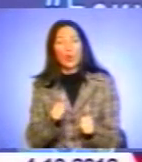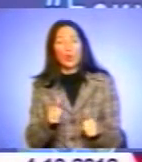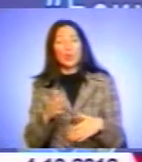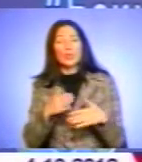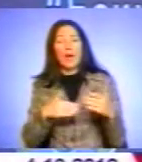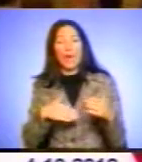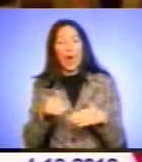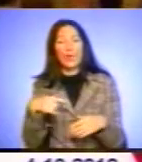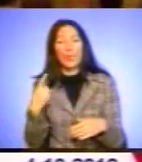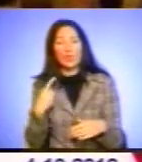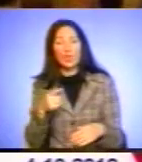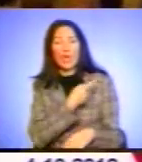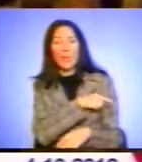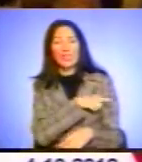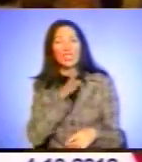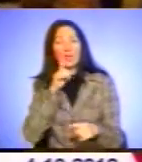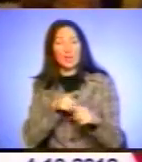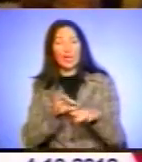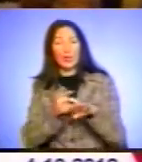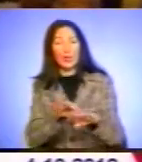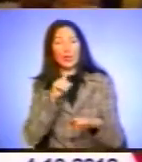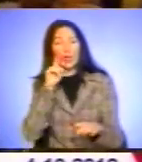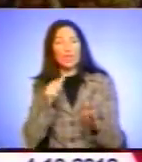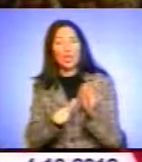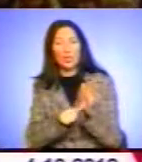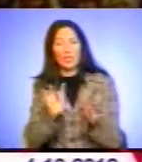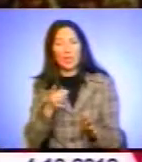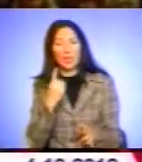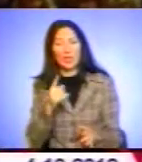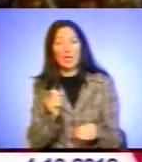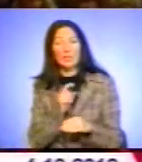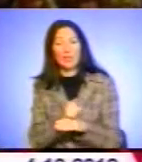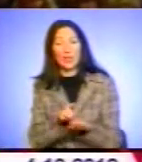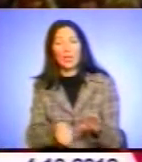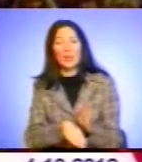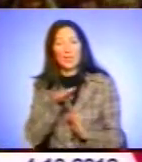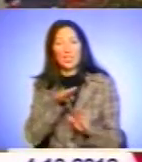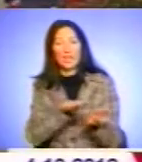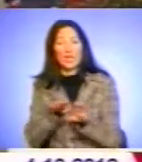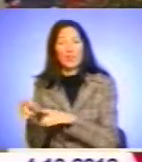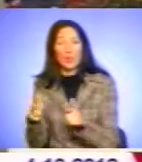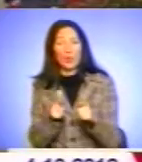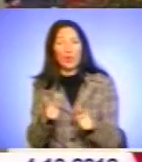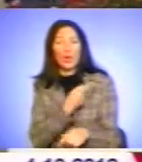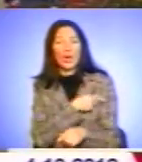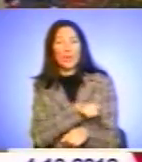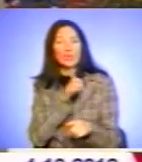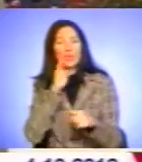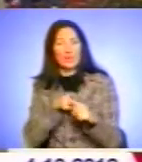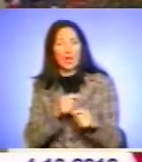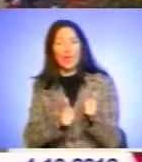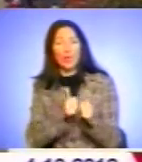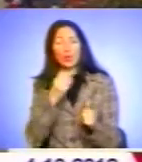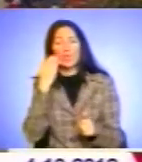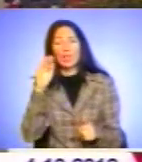майстерності медичних сестер проводять в Україні шостий раз. Одне із завдань – підвищення рівня підготовки медсестер. Конкурси краще по професії, на